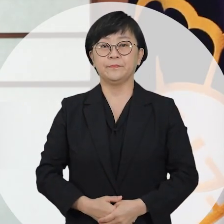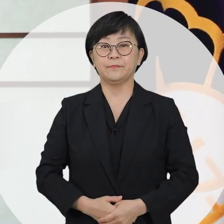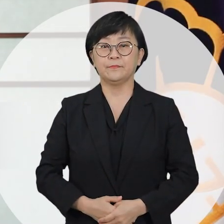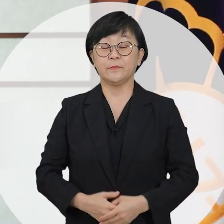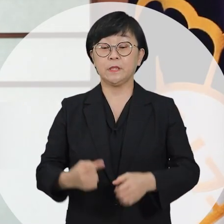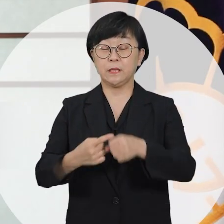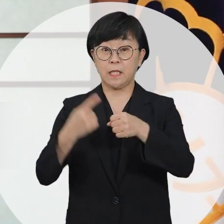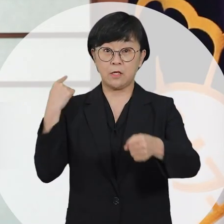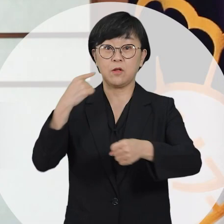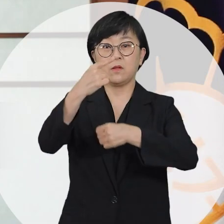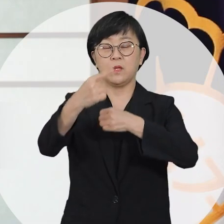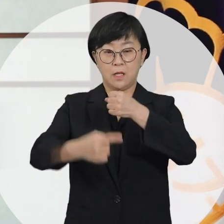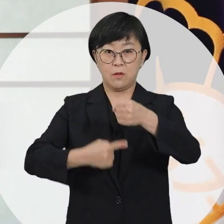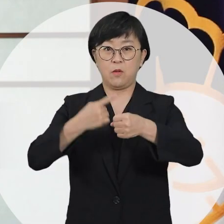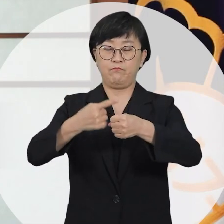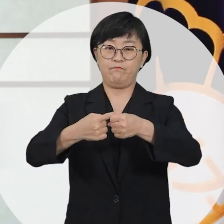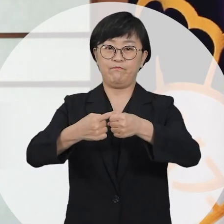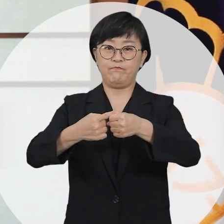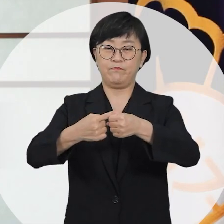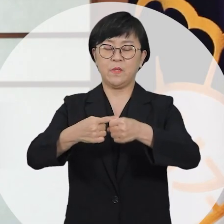지난 한 해는 말 그대로